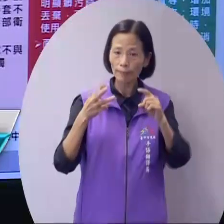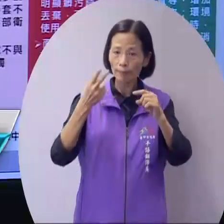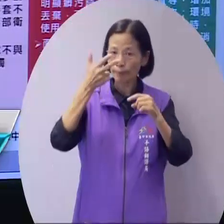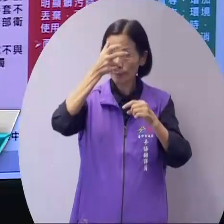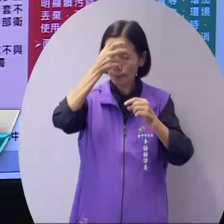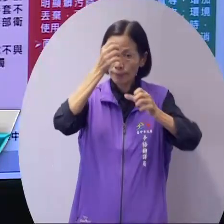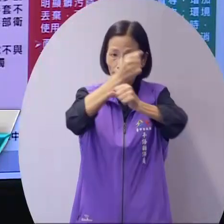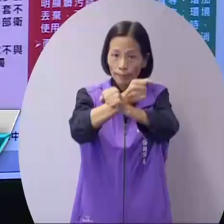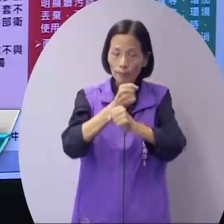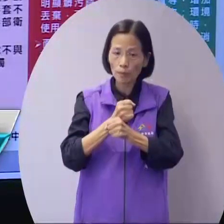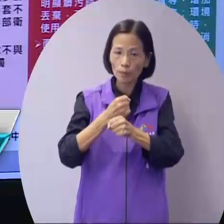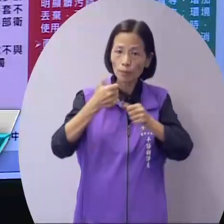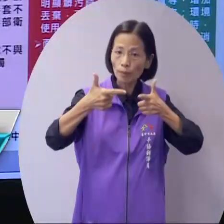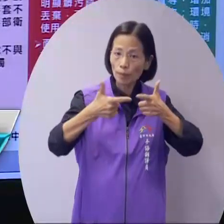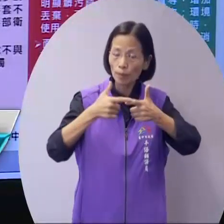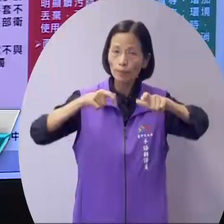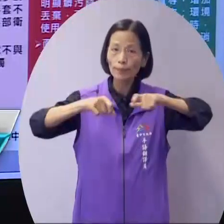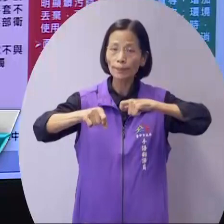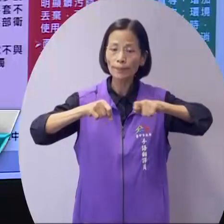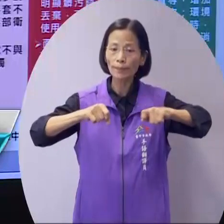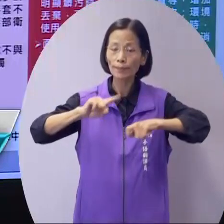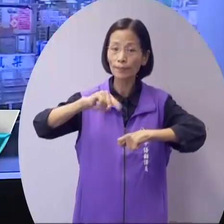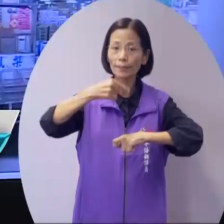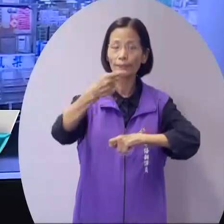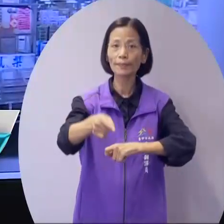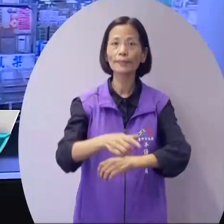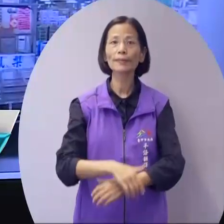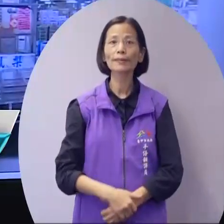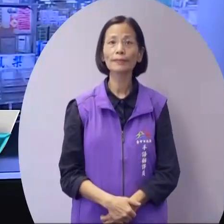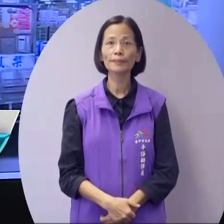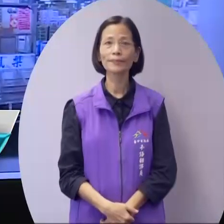应措施。好，下一页。